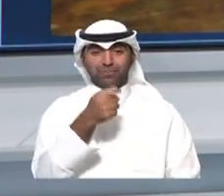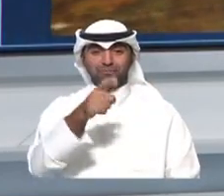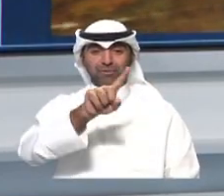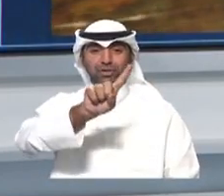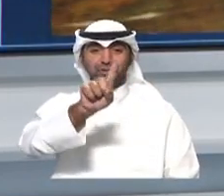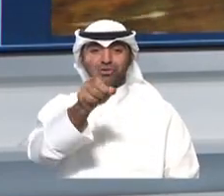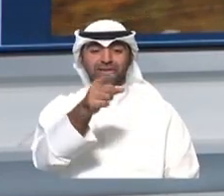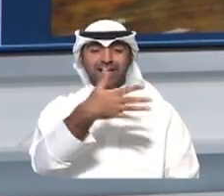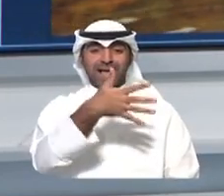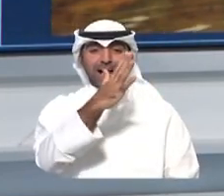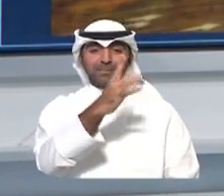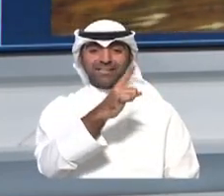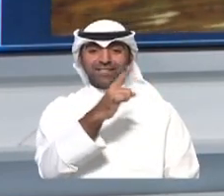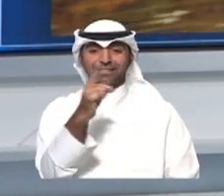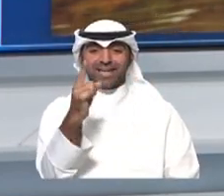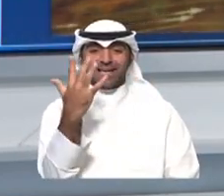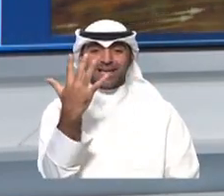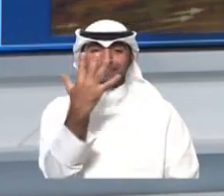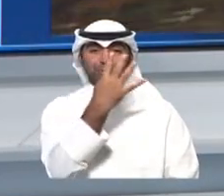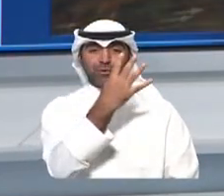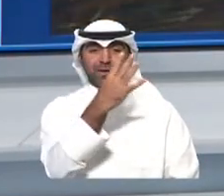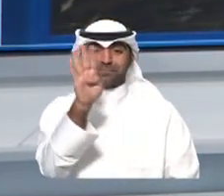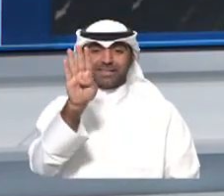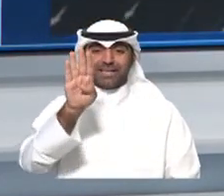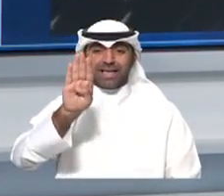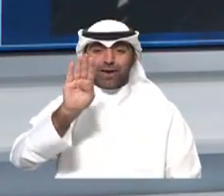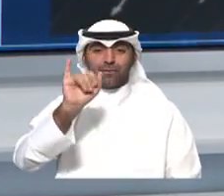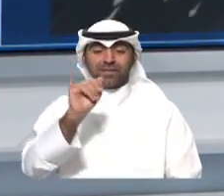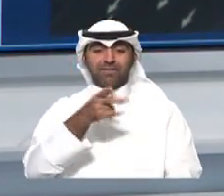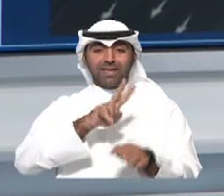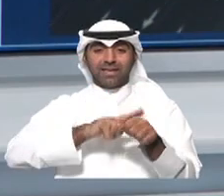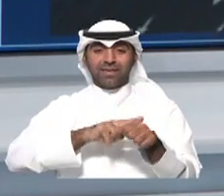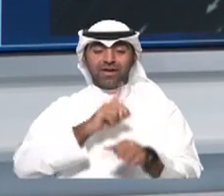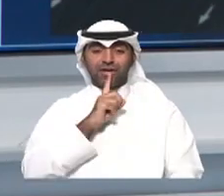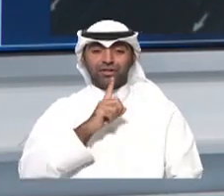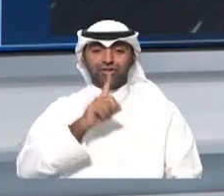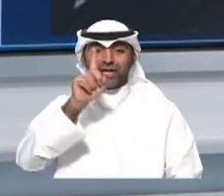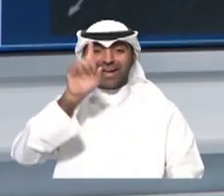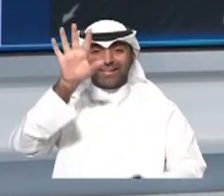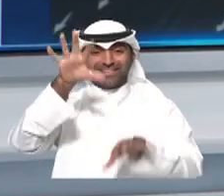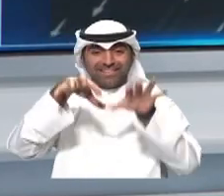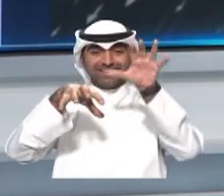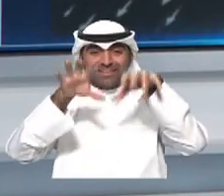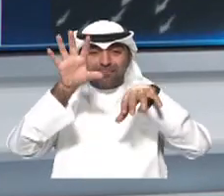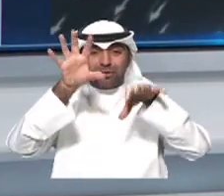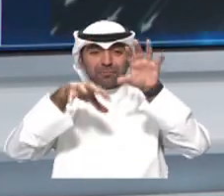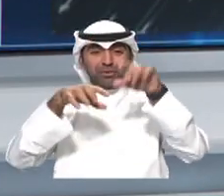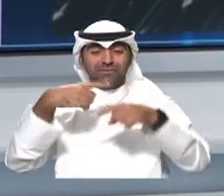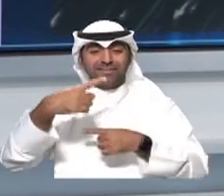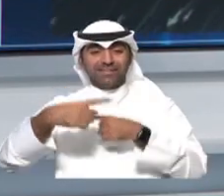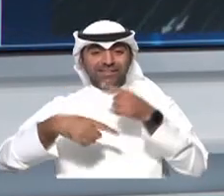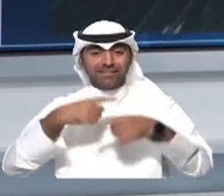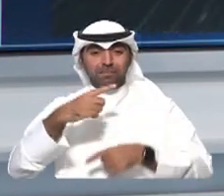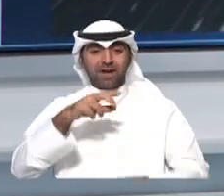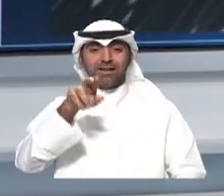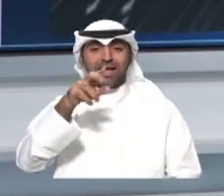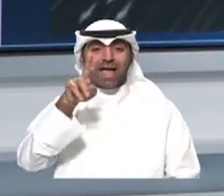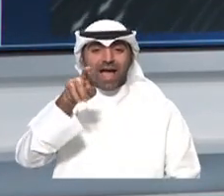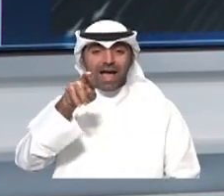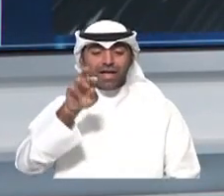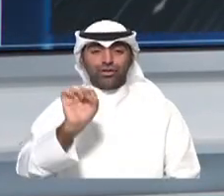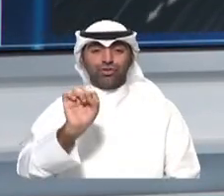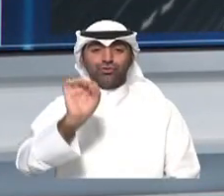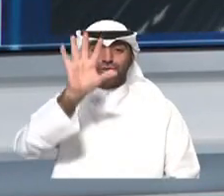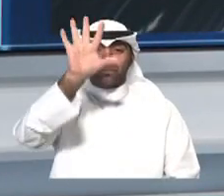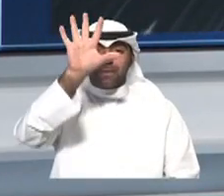ومستمرة معنا خلال نهار يوم الغد وأيضا خلال مساء يوم الغد، مع استمرار الهواء الكوس اللي أيضا راح يكون نشط على فترات